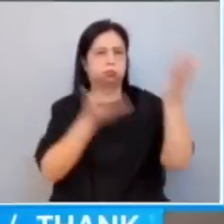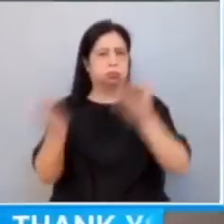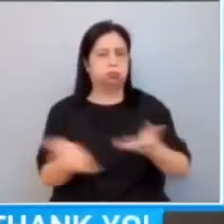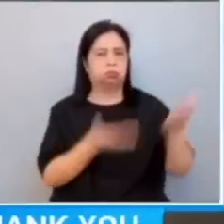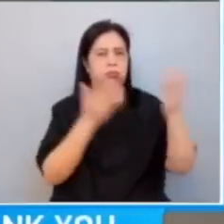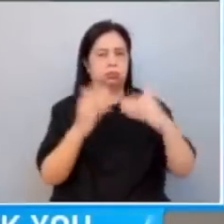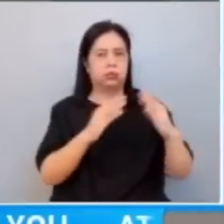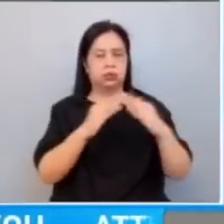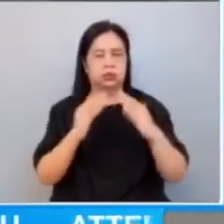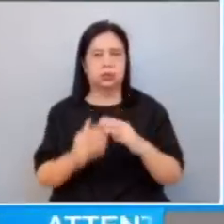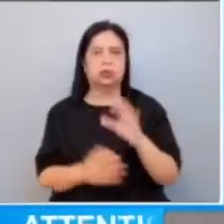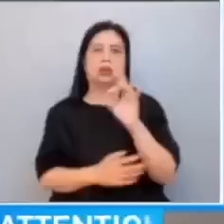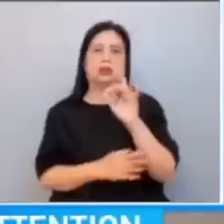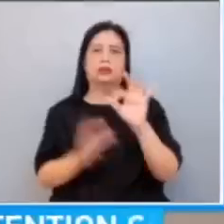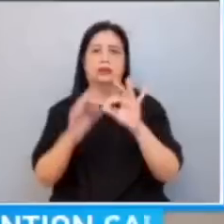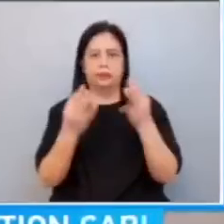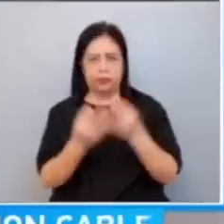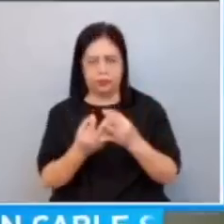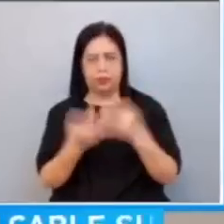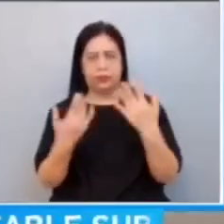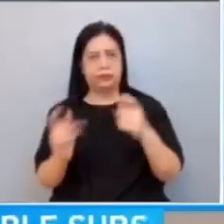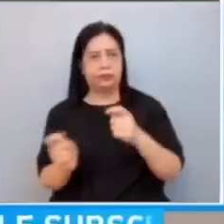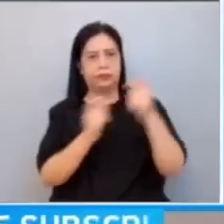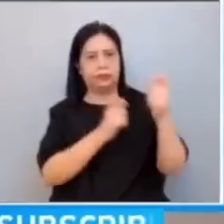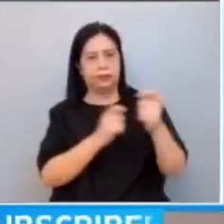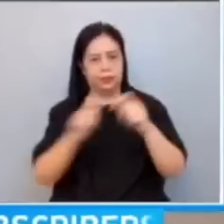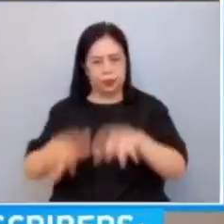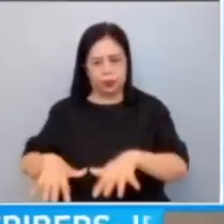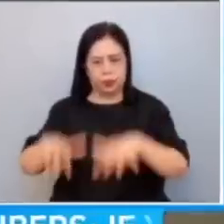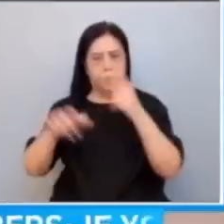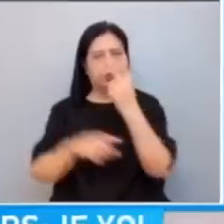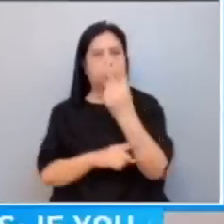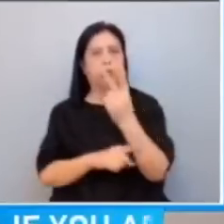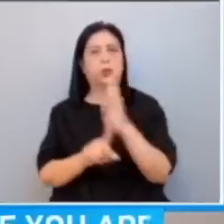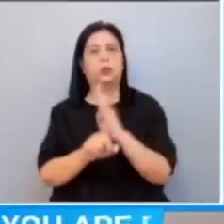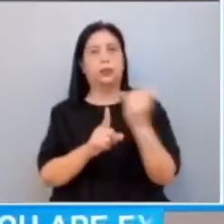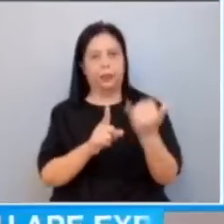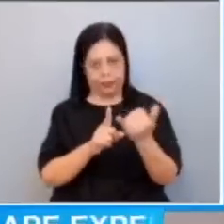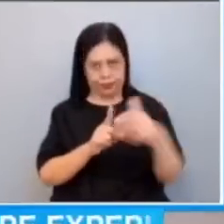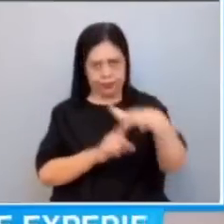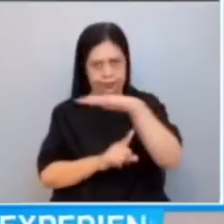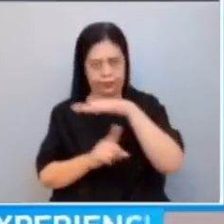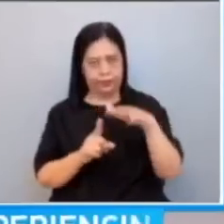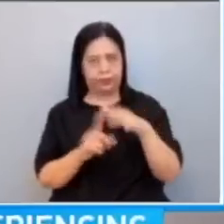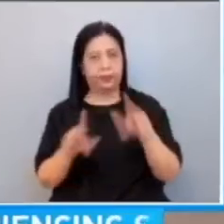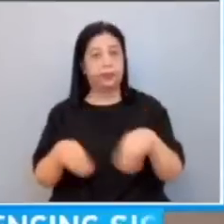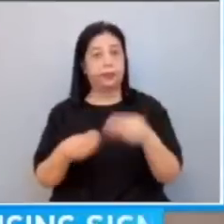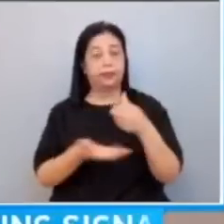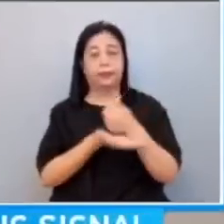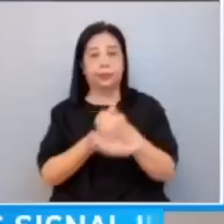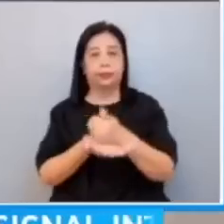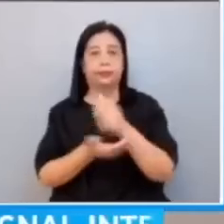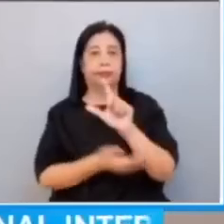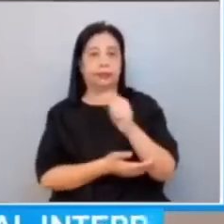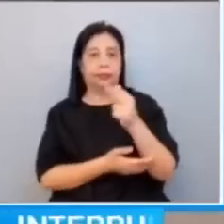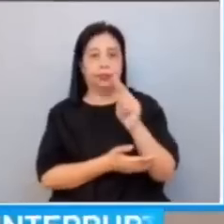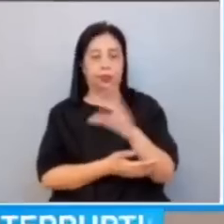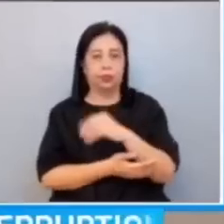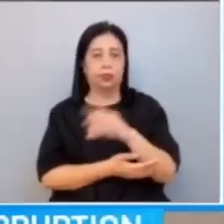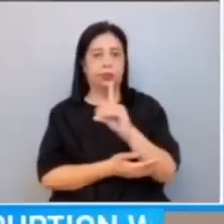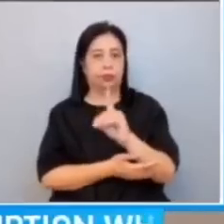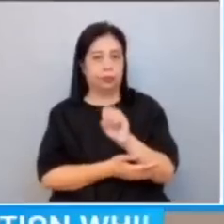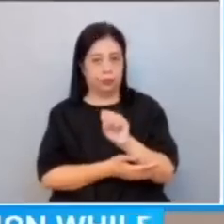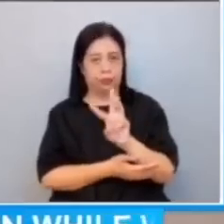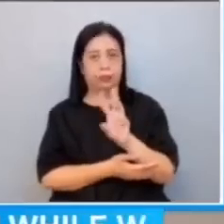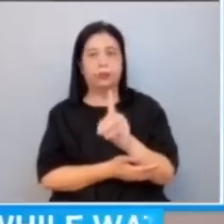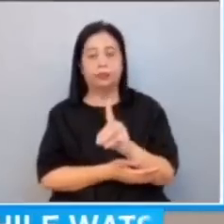80 pamilya ang inilikas sa pagbaha sa dalawang barangay doon. Binigyan naman sila ng tulong ng LGU at ng DSWD.